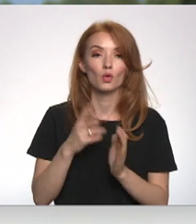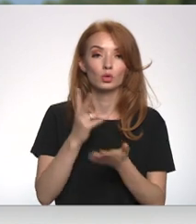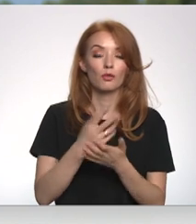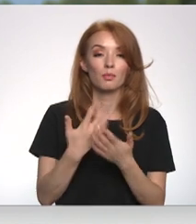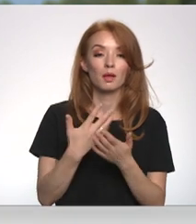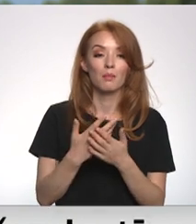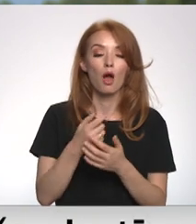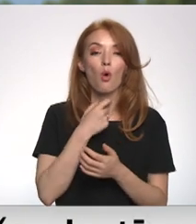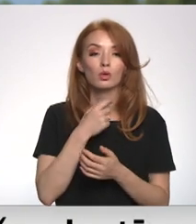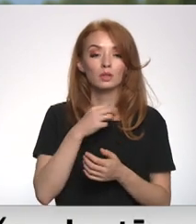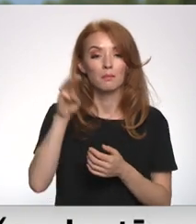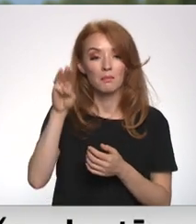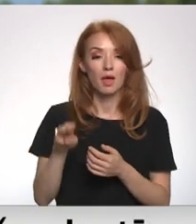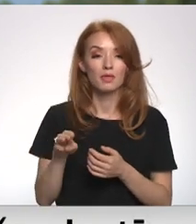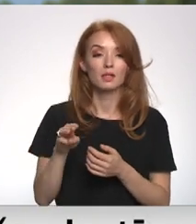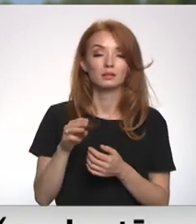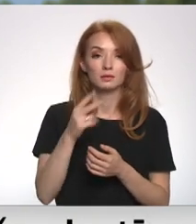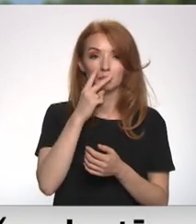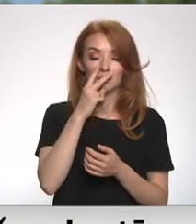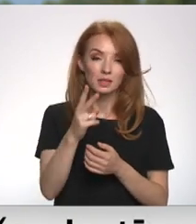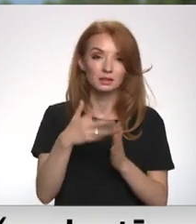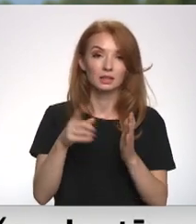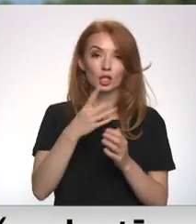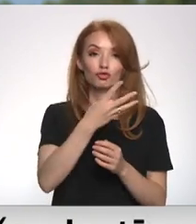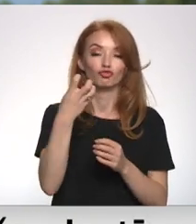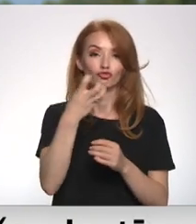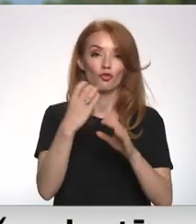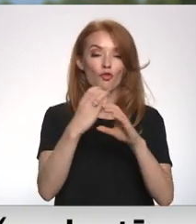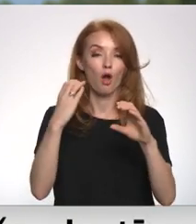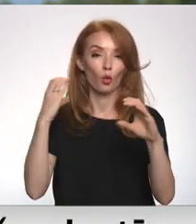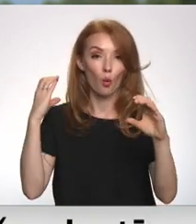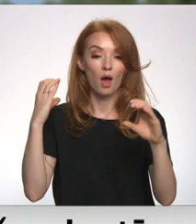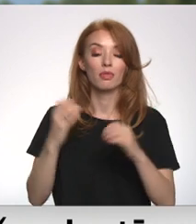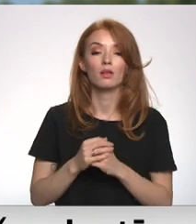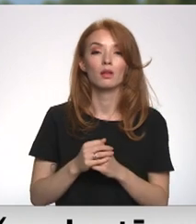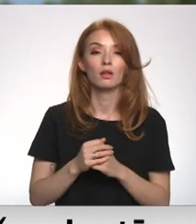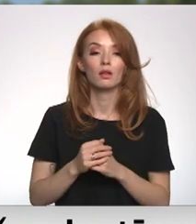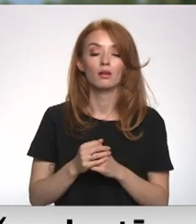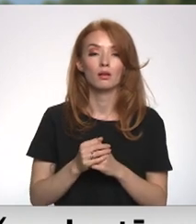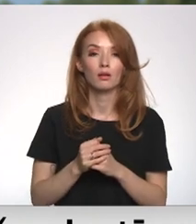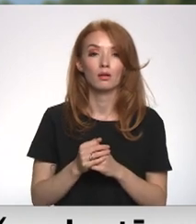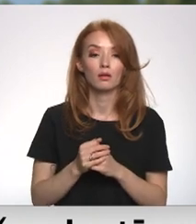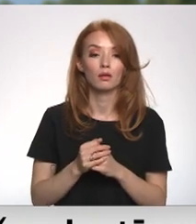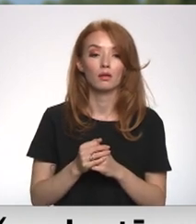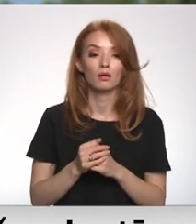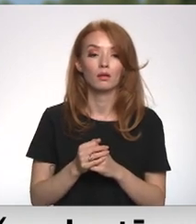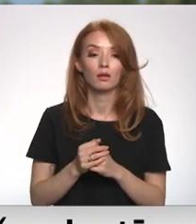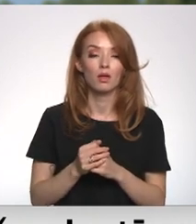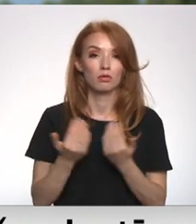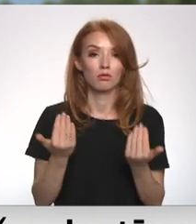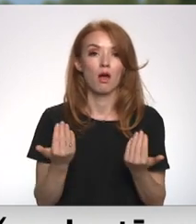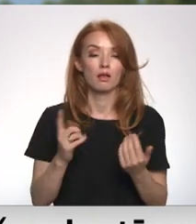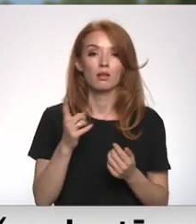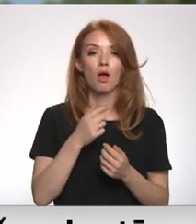augusta mienesī pasties, ka bijis, nezinu, 400 vagoni attīcēgi, jā. Visa mēneša garumā tad, nu, šodien jau ir augusta